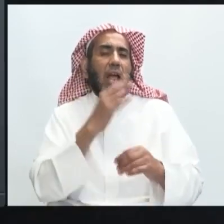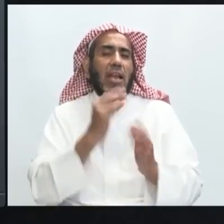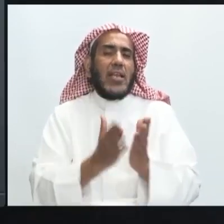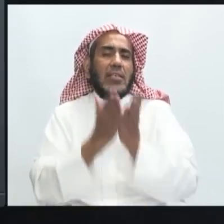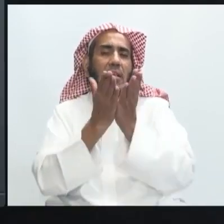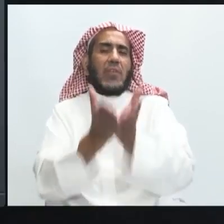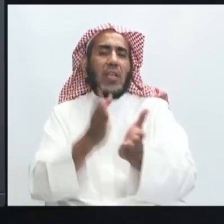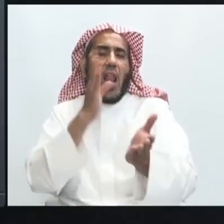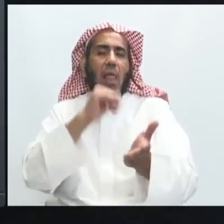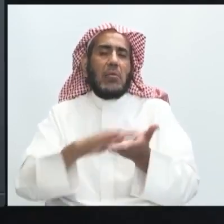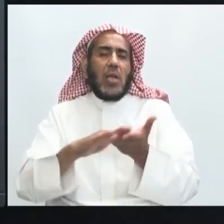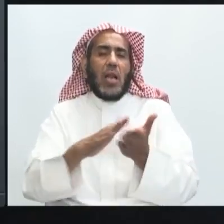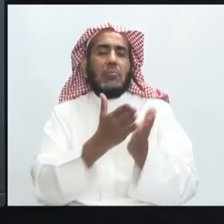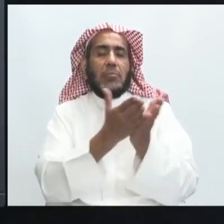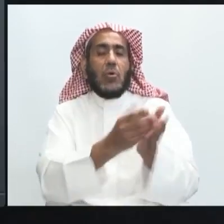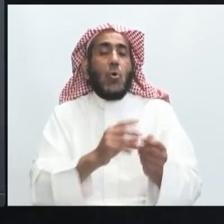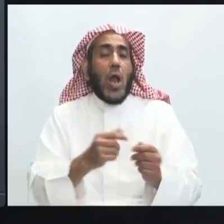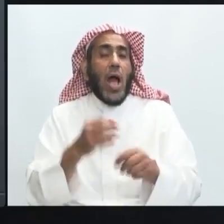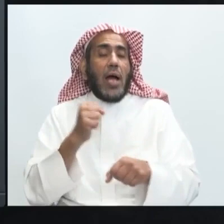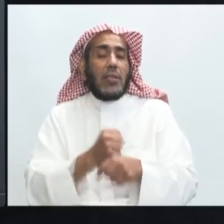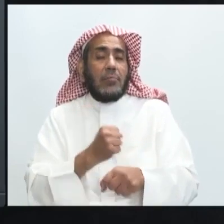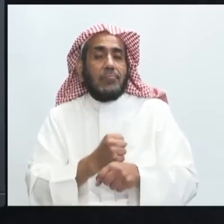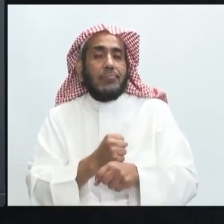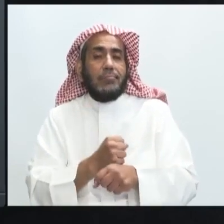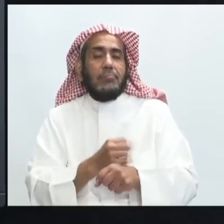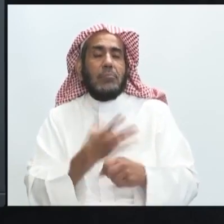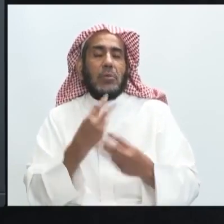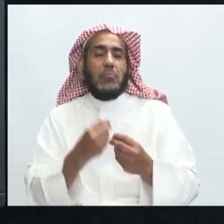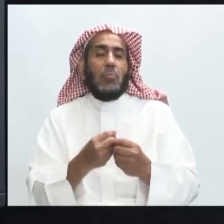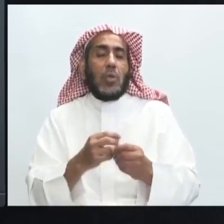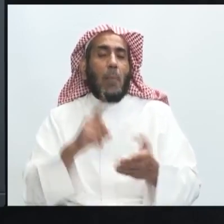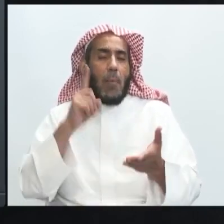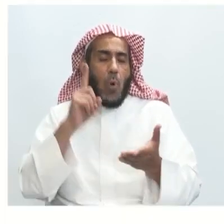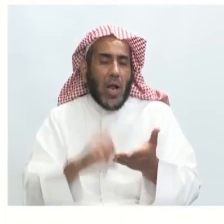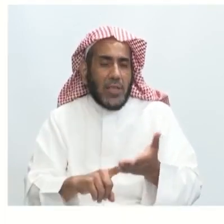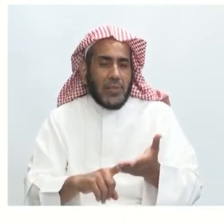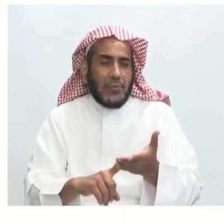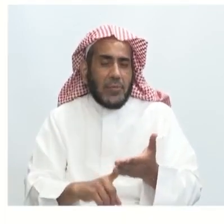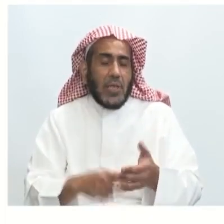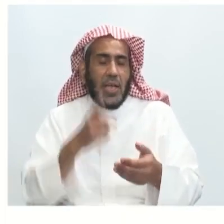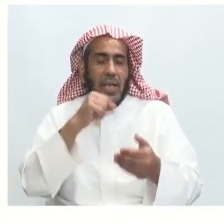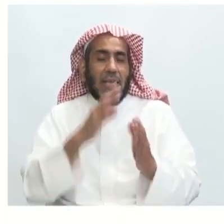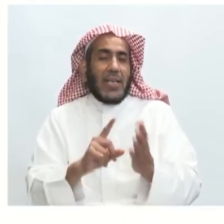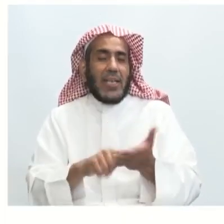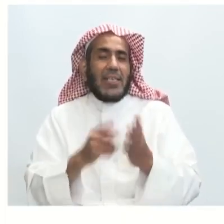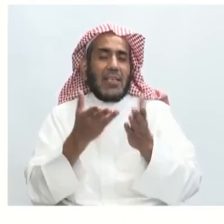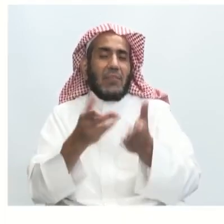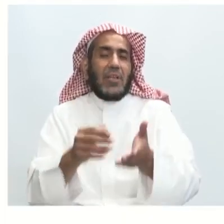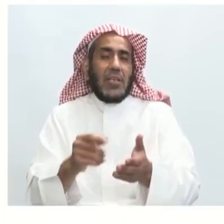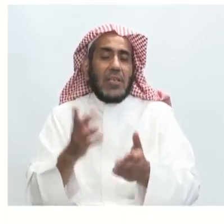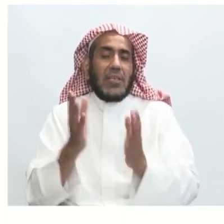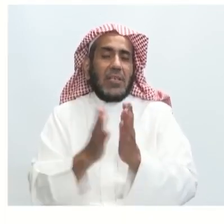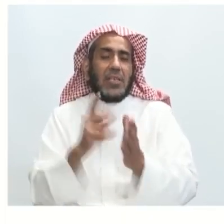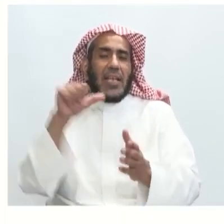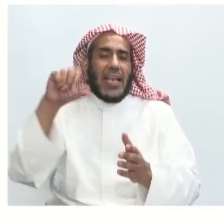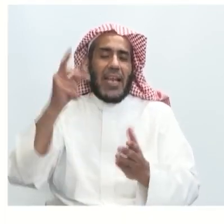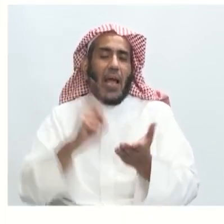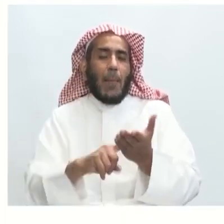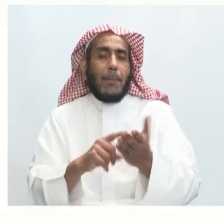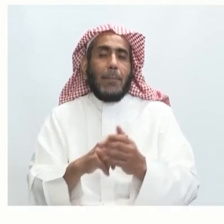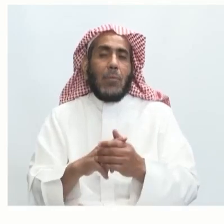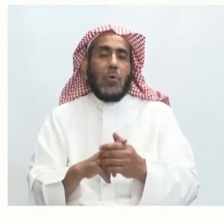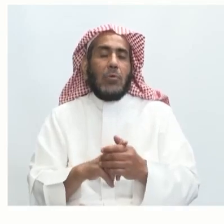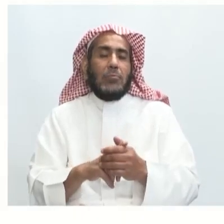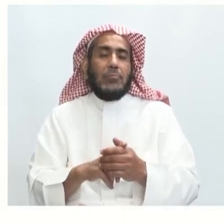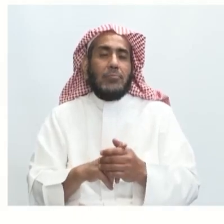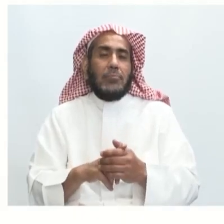لا تجري على اليبس وهنا ايضا اتى به جميل اتى بمؤكد ان السفينه في الجمله طبعا ان السفينه لا تجري على